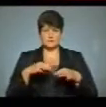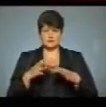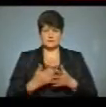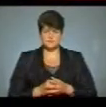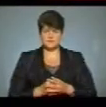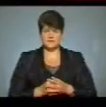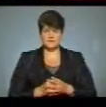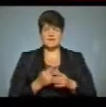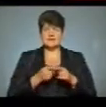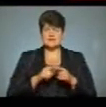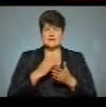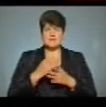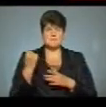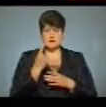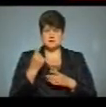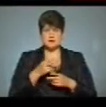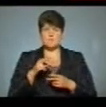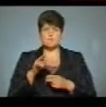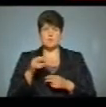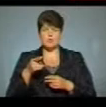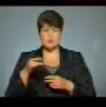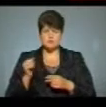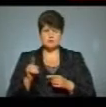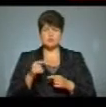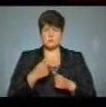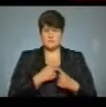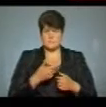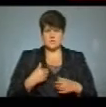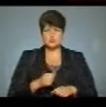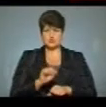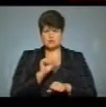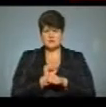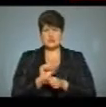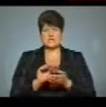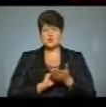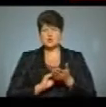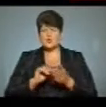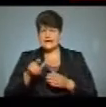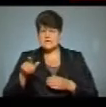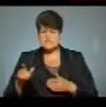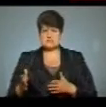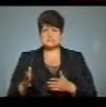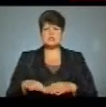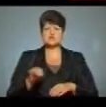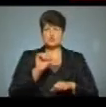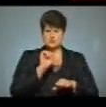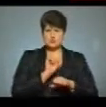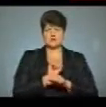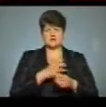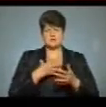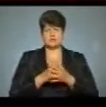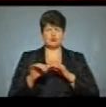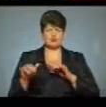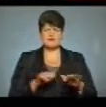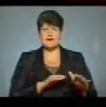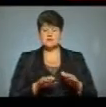з тим, що це є перша погроза застереження нас, щоб ми зупинили журналістів і зупинили свою